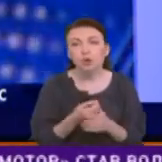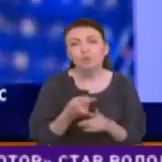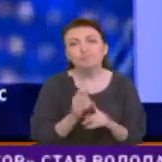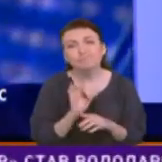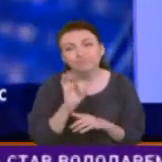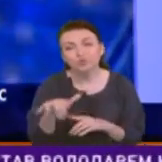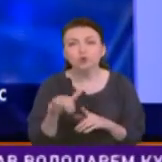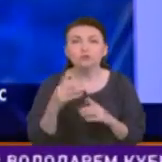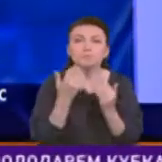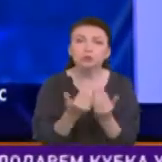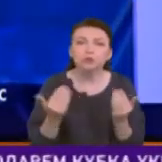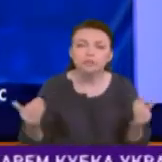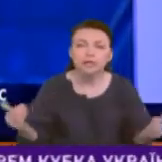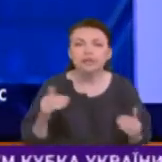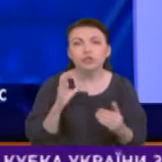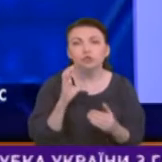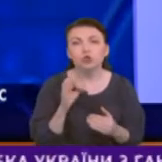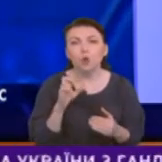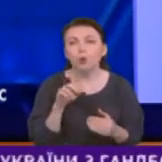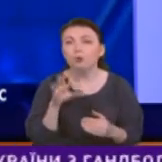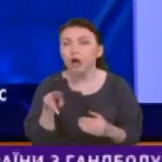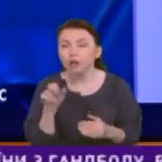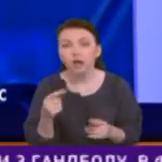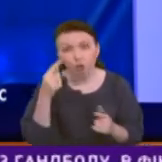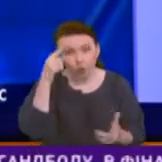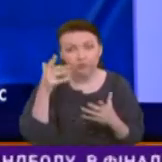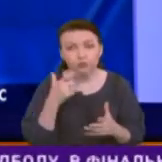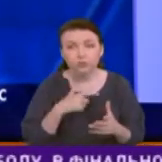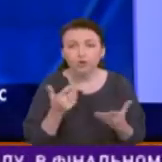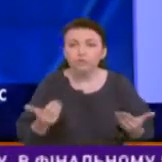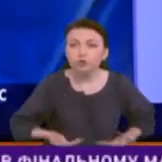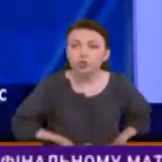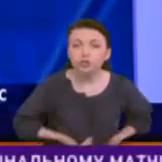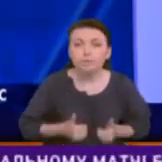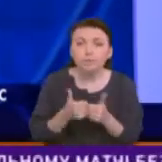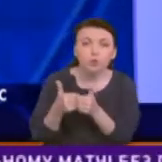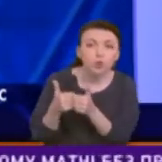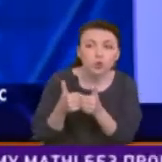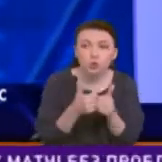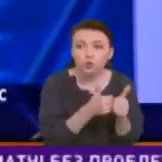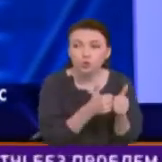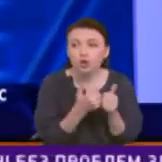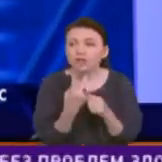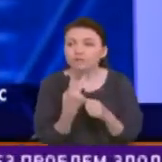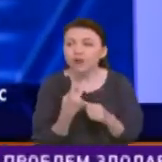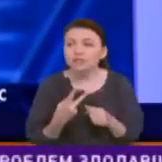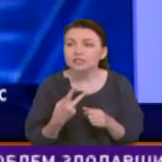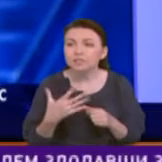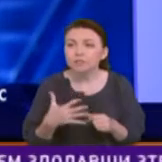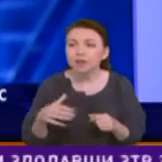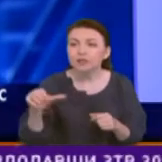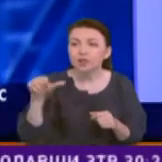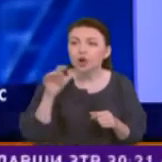музей Володимира Сабадана, це теж про... Ви уявляєте собі, вони жили поруч, да, фактично там 25 років,